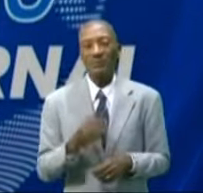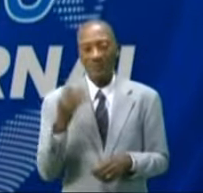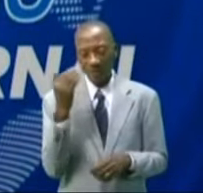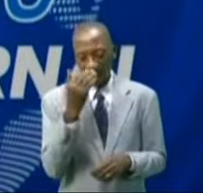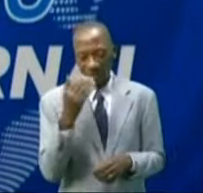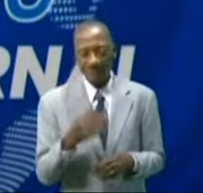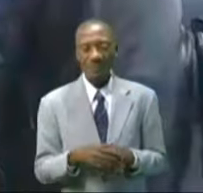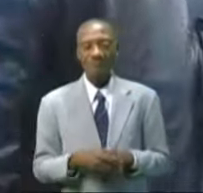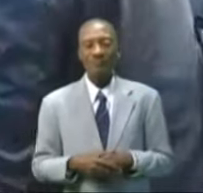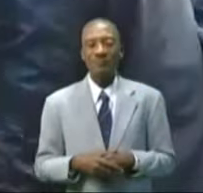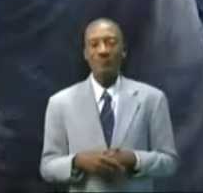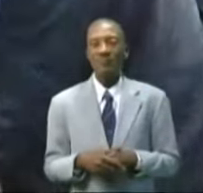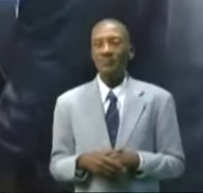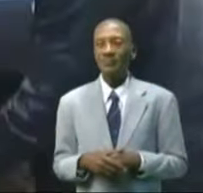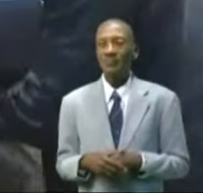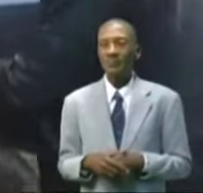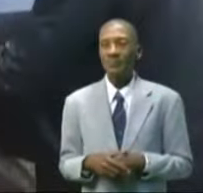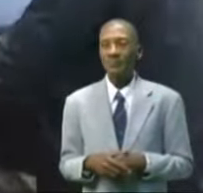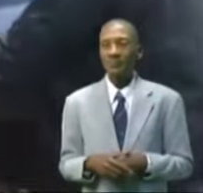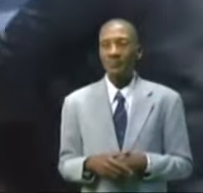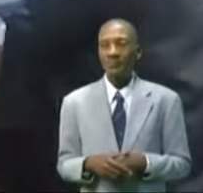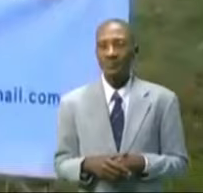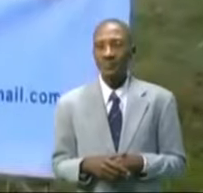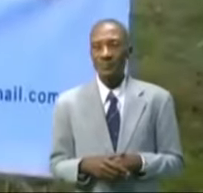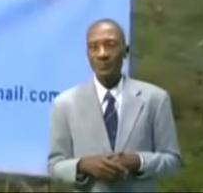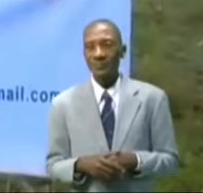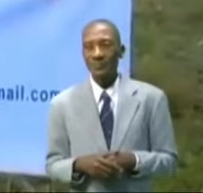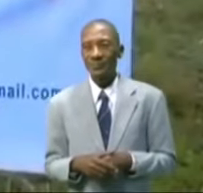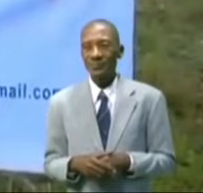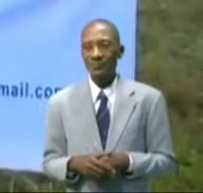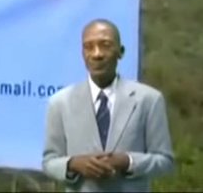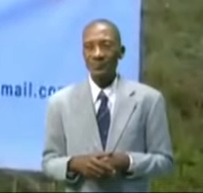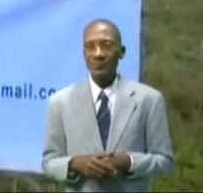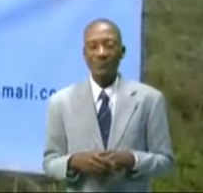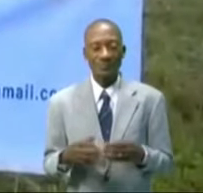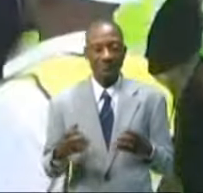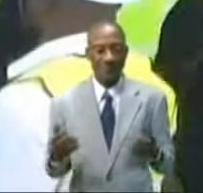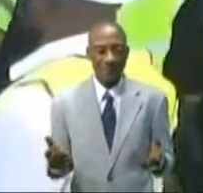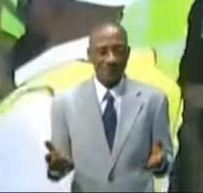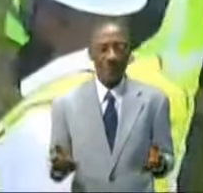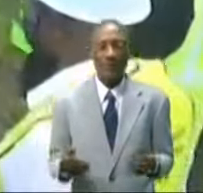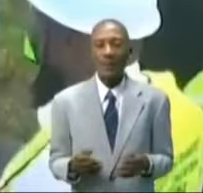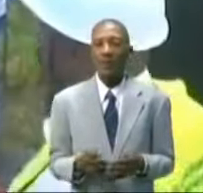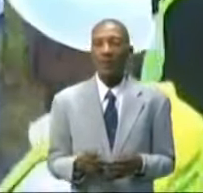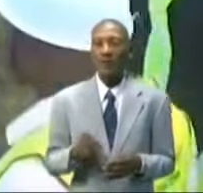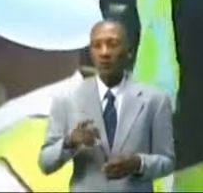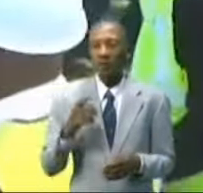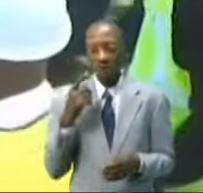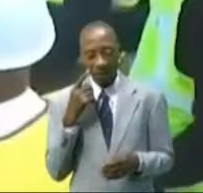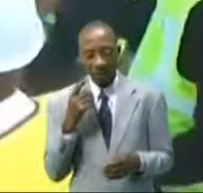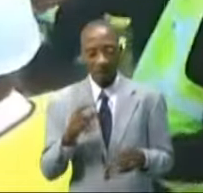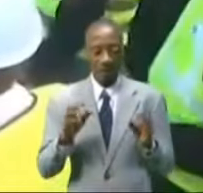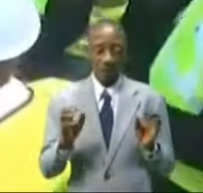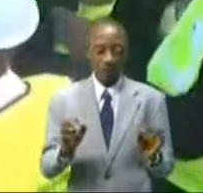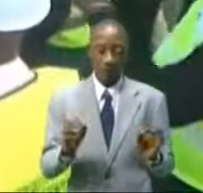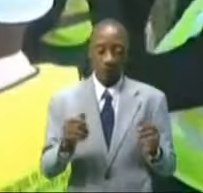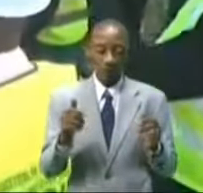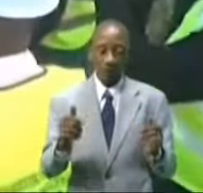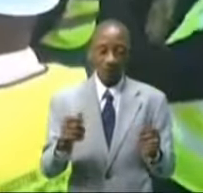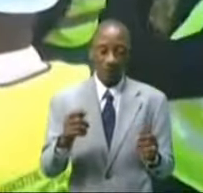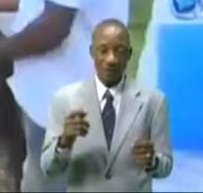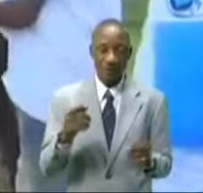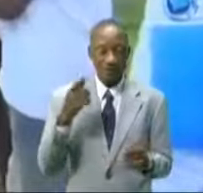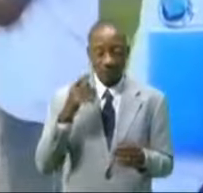plus. L'urgence s'impose pour restaurer une approche nouvelle dans la gestion environnementale. Le